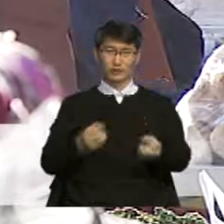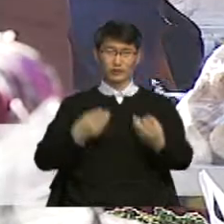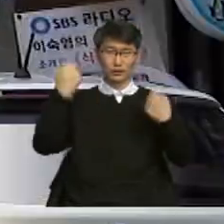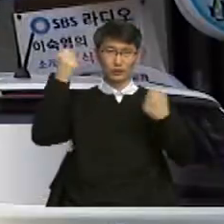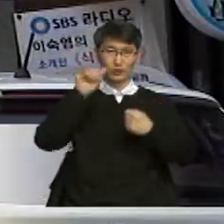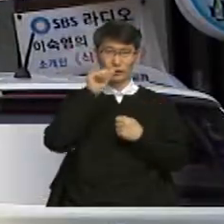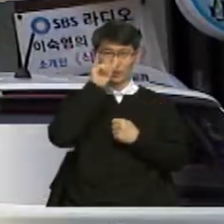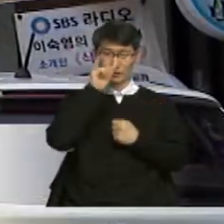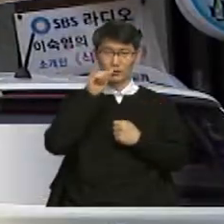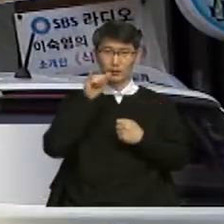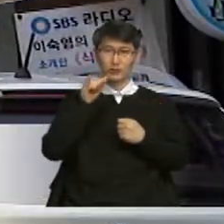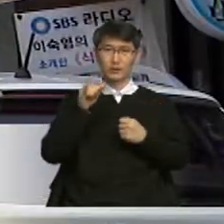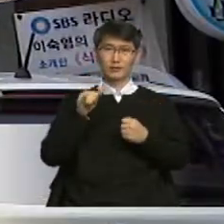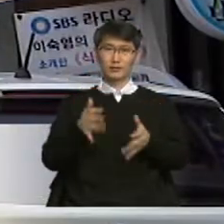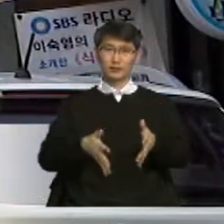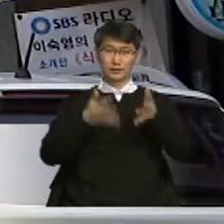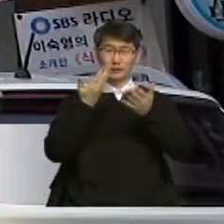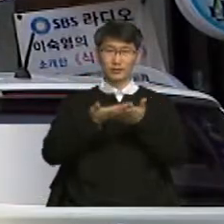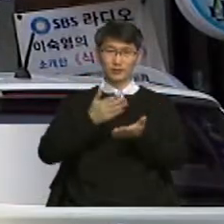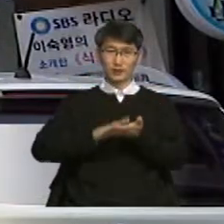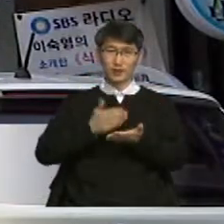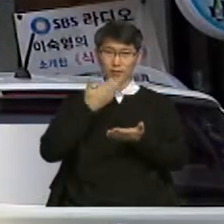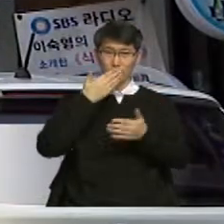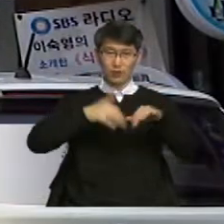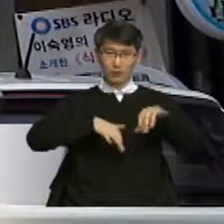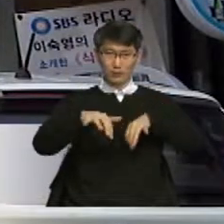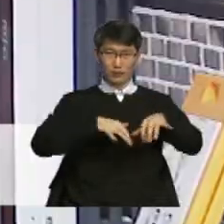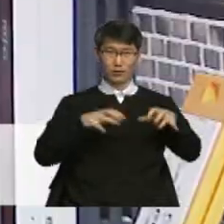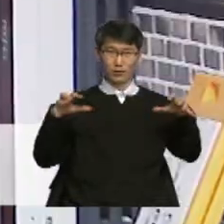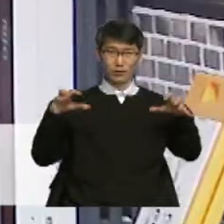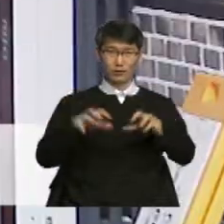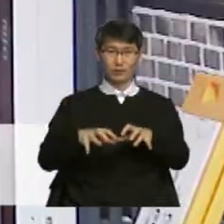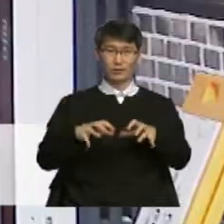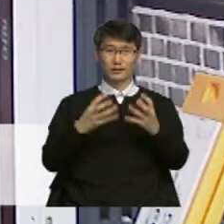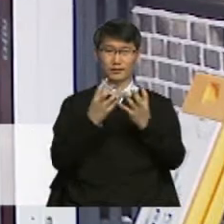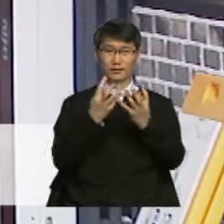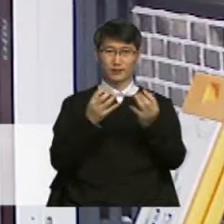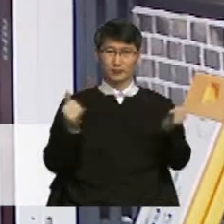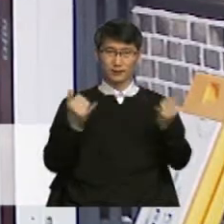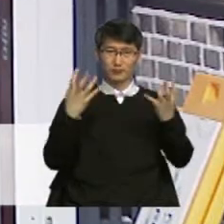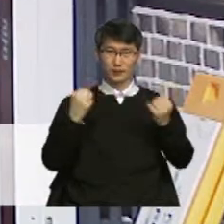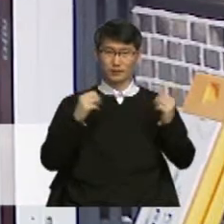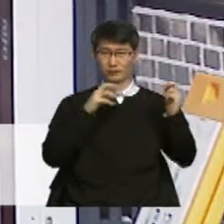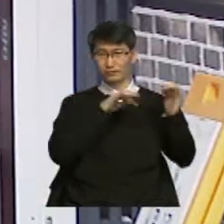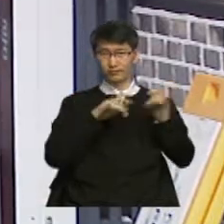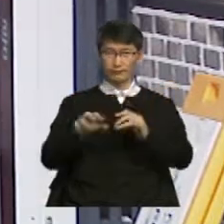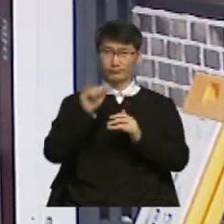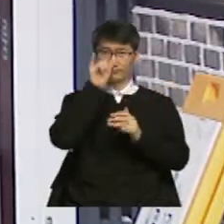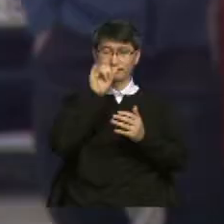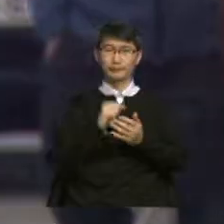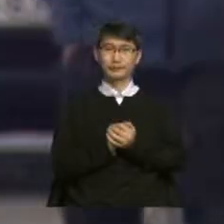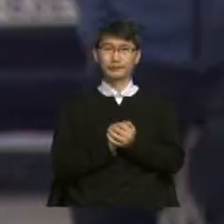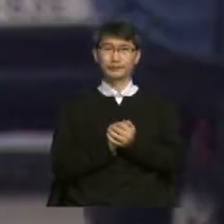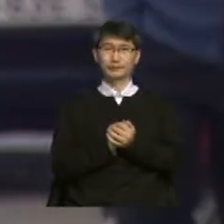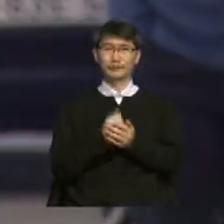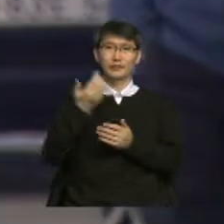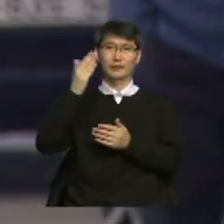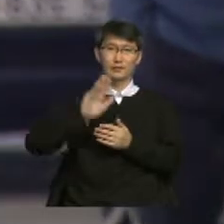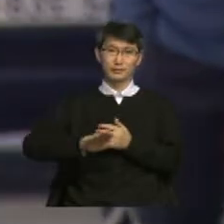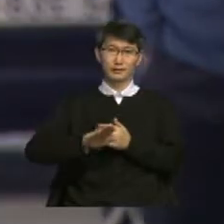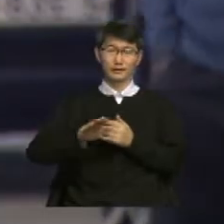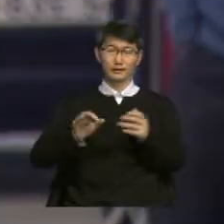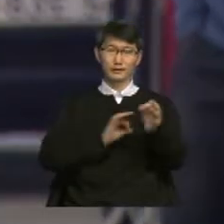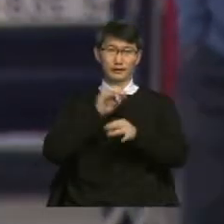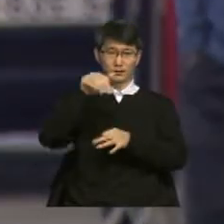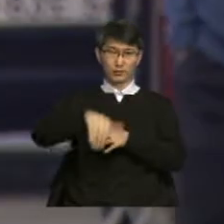열었으며 시설현대화 구간에는 먹거리 점포가 모이면서 사람들의 발길을 끌기도 했습니다 하지만 경기